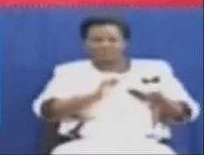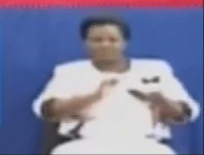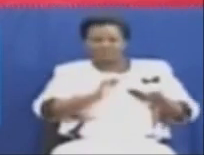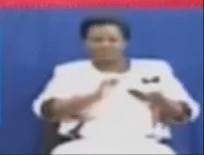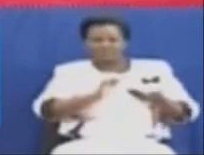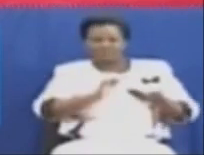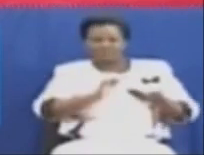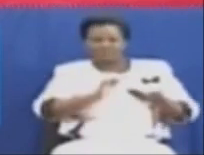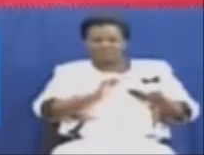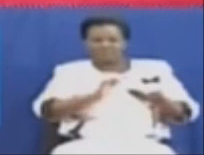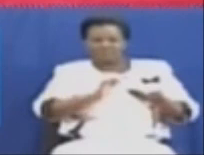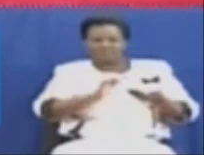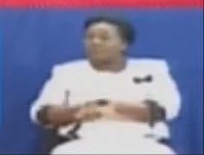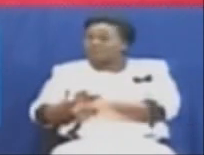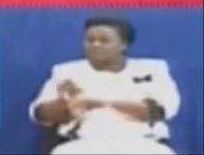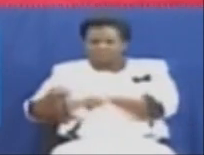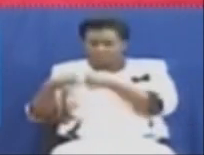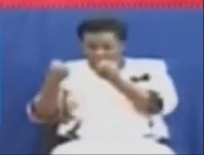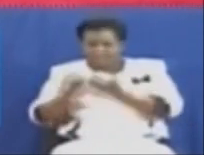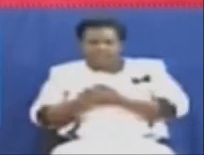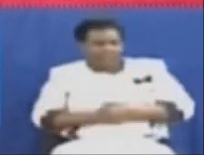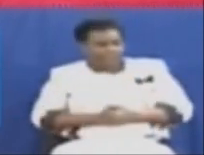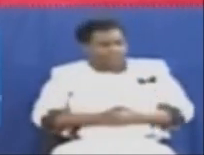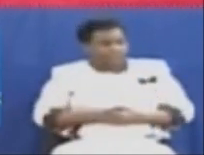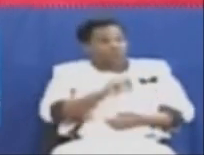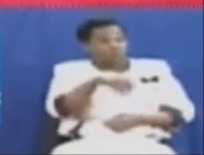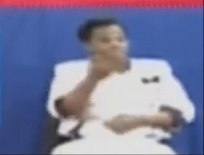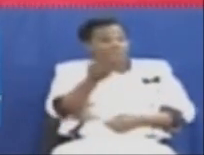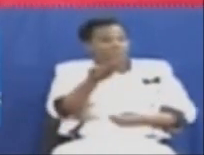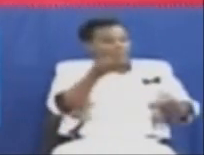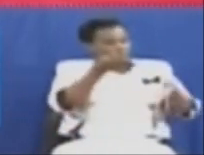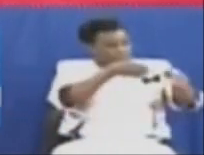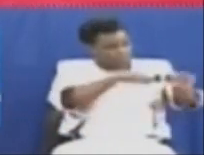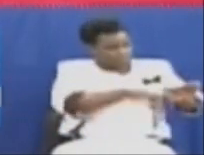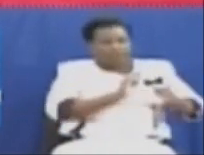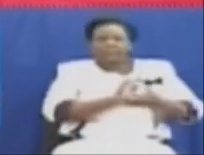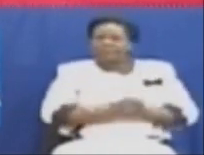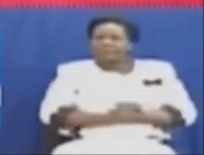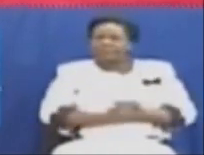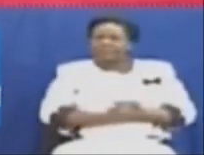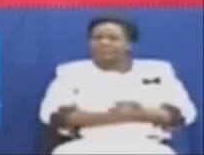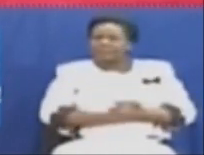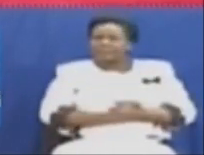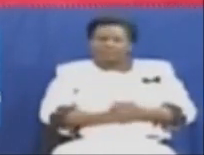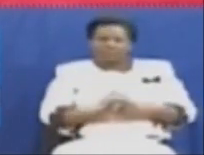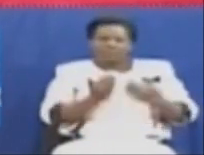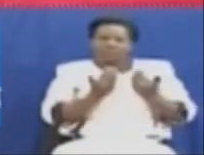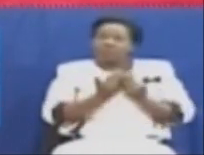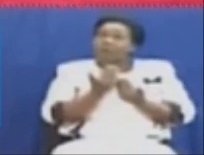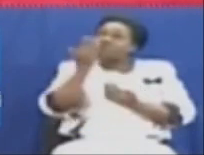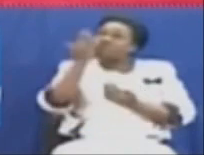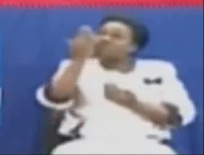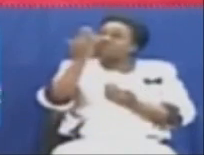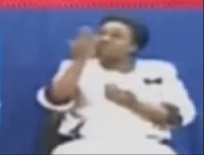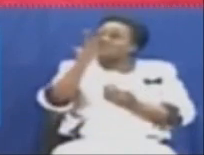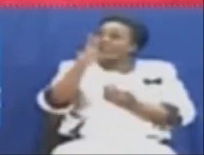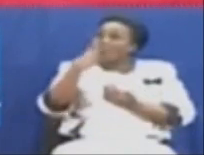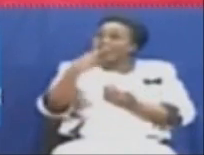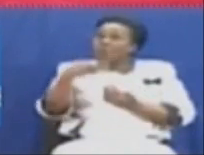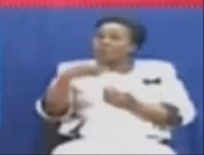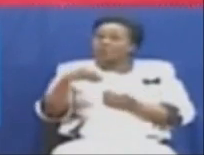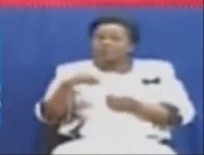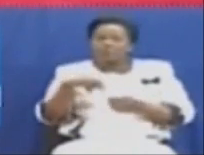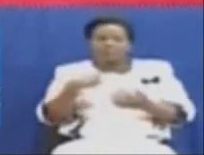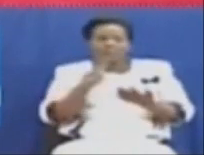ilivyo, ingawa angalau sasa maji yamepungua kwenye maeneo yale, yamebaki tu yanayotiririka kwenye mito. Ni